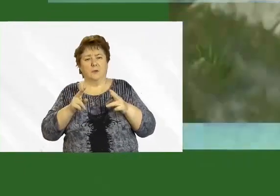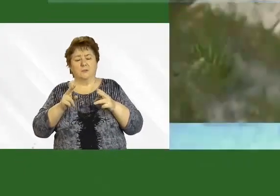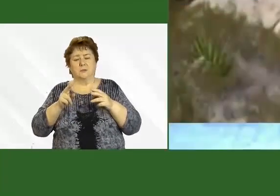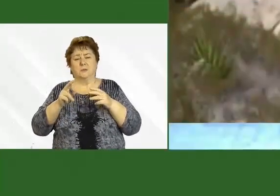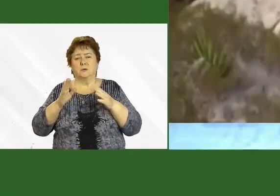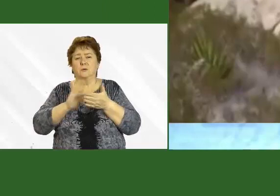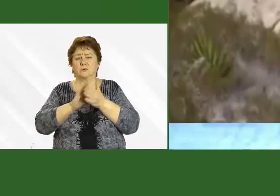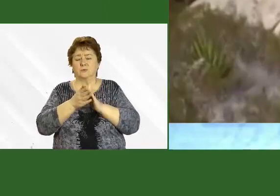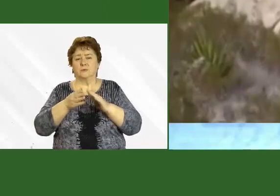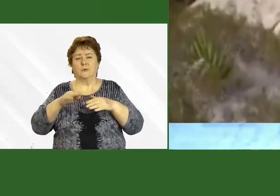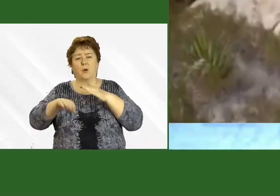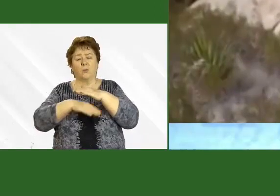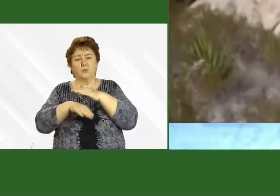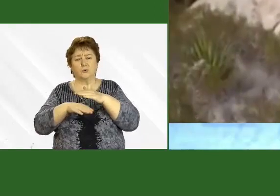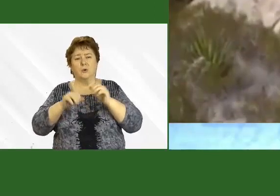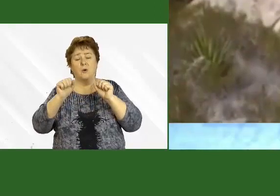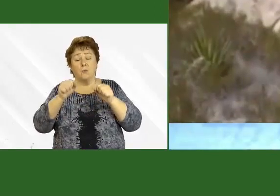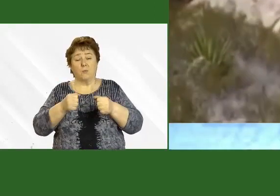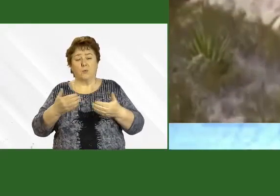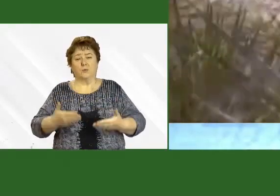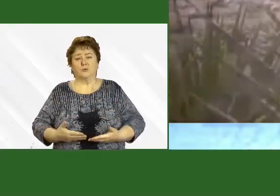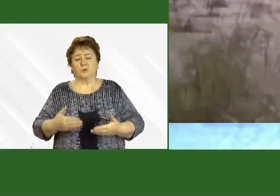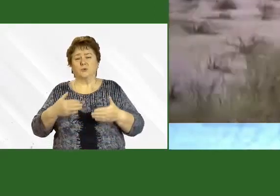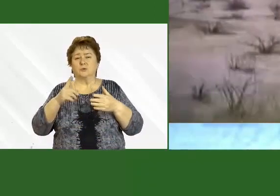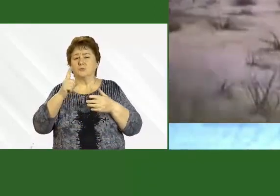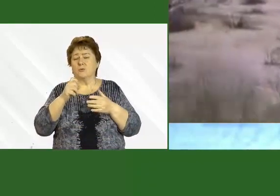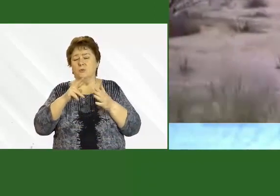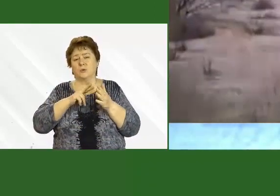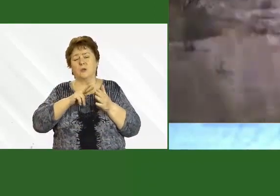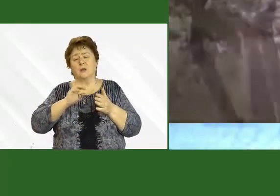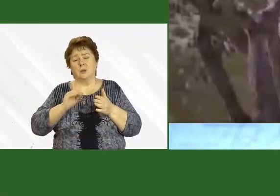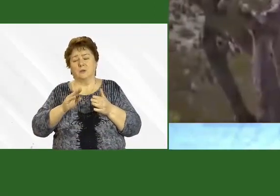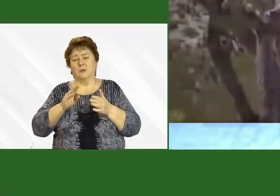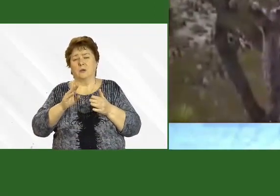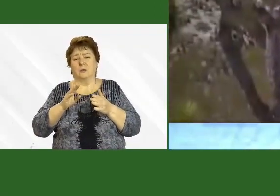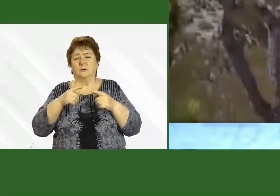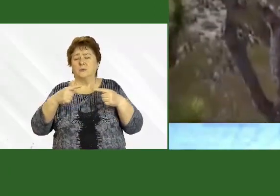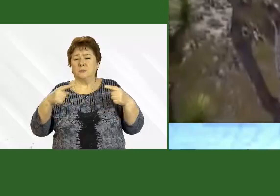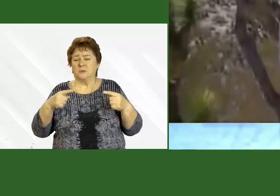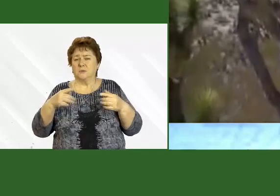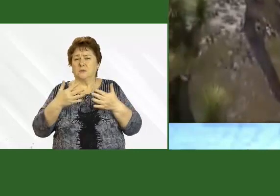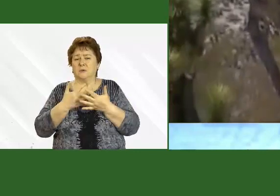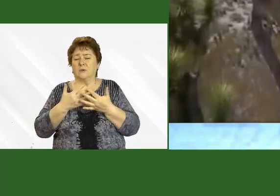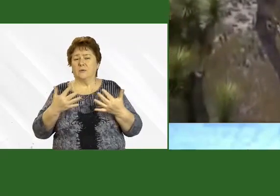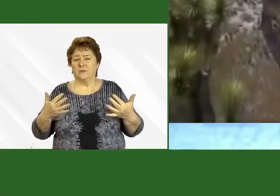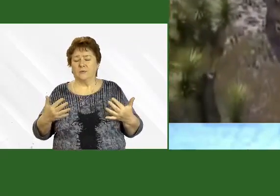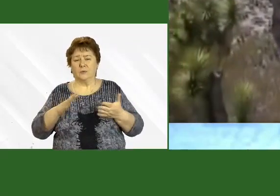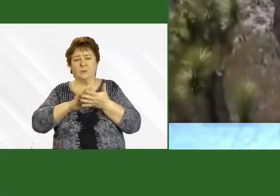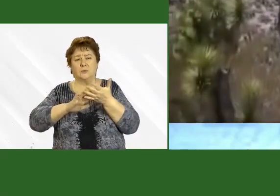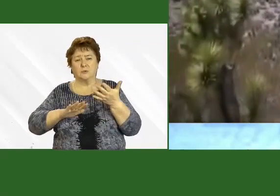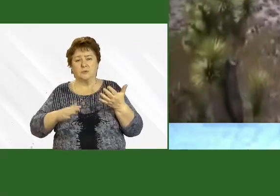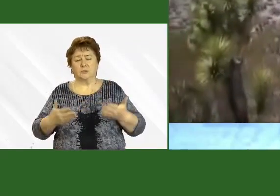несмотря на это они могут жить сотни лет некоторые экземпляры имеют продолжительность